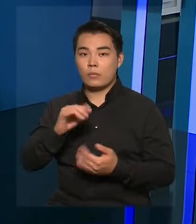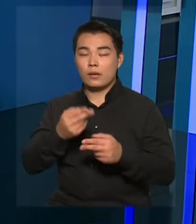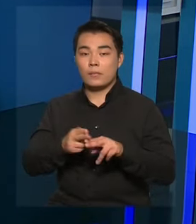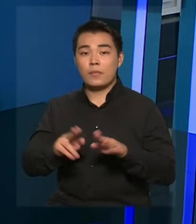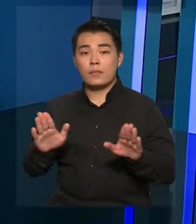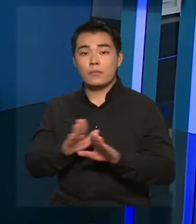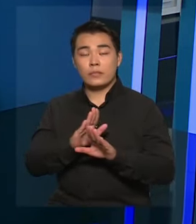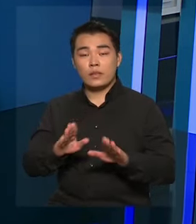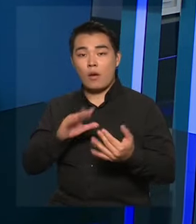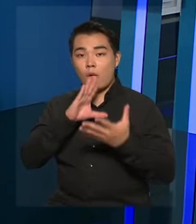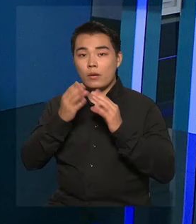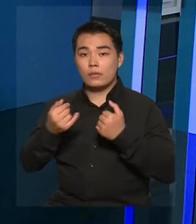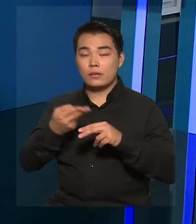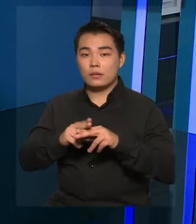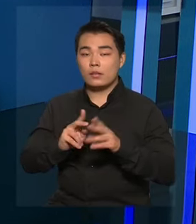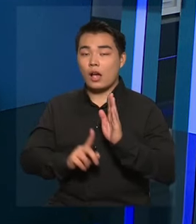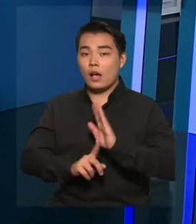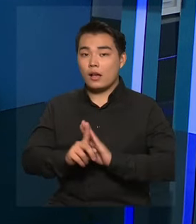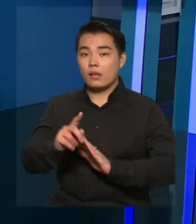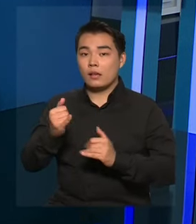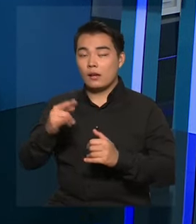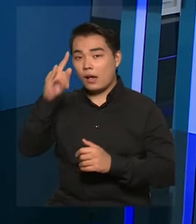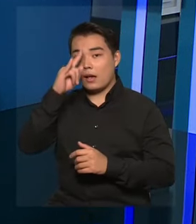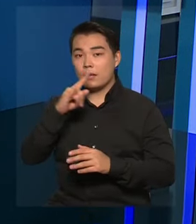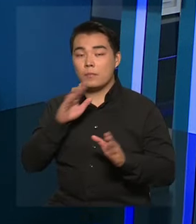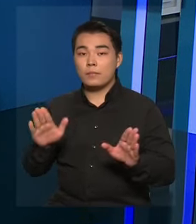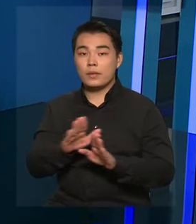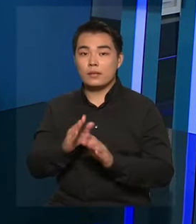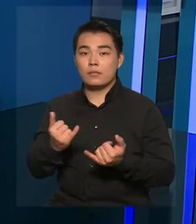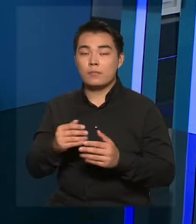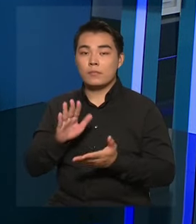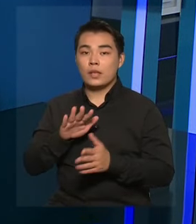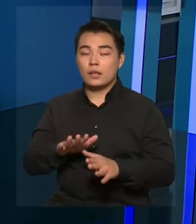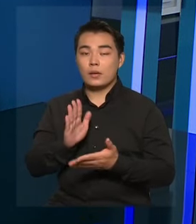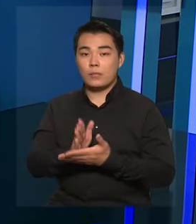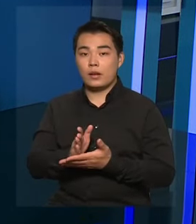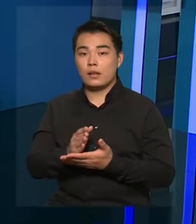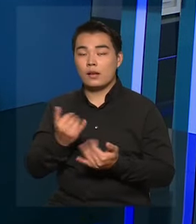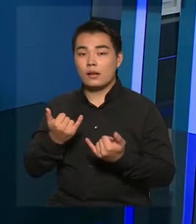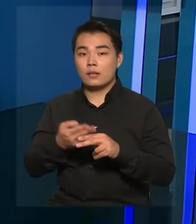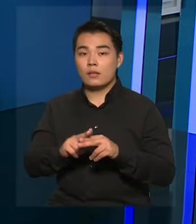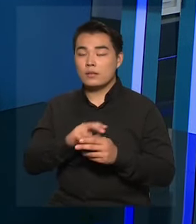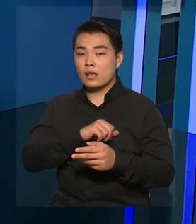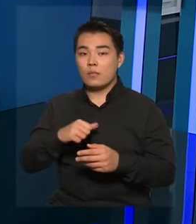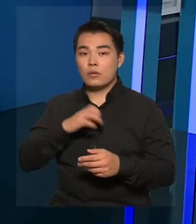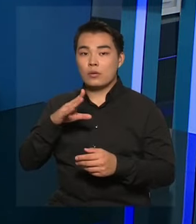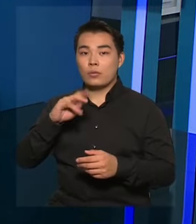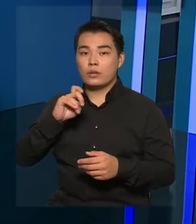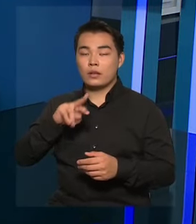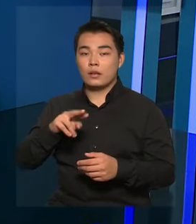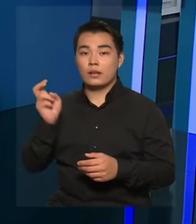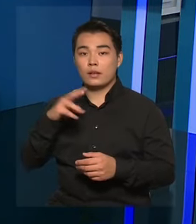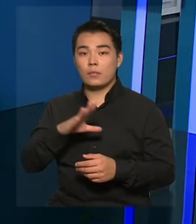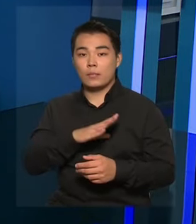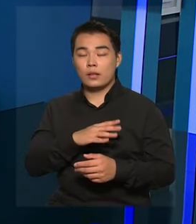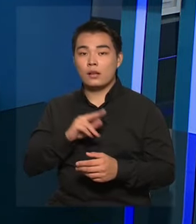әнші Сыған серенадасынан бастап қазіргі қазақ әншілерінің әндерінде орындап жүр. Ал бүгін өнерпаз арнамыздың студиясына арнайы